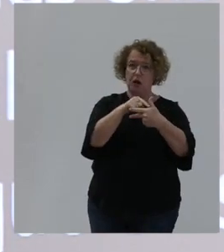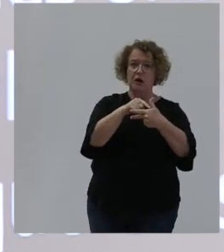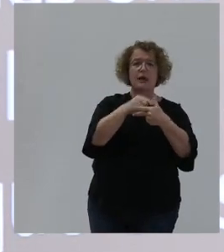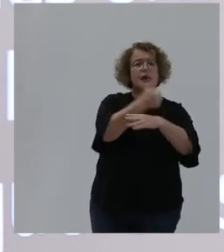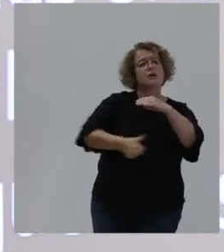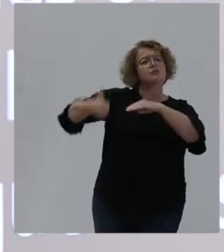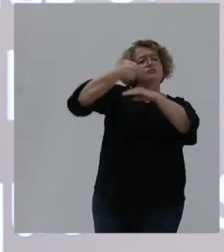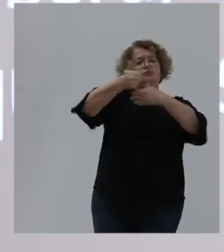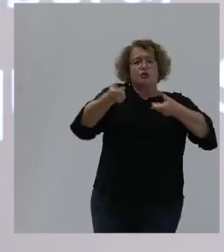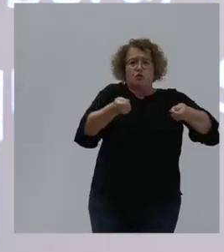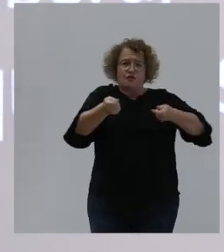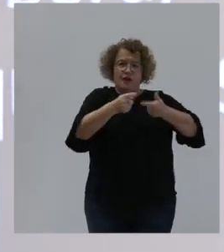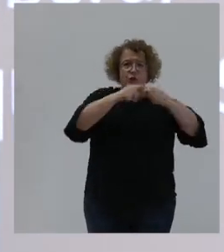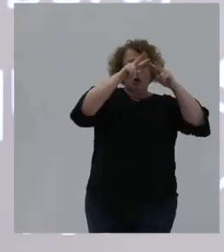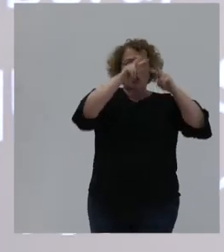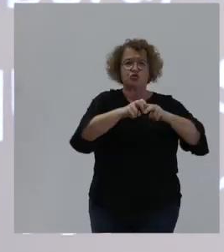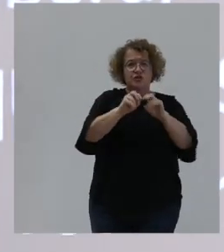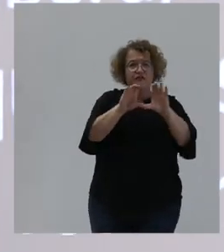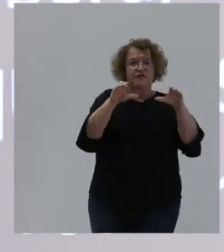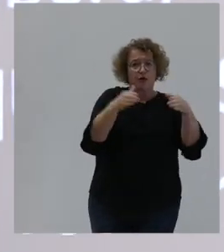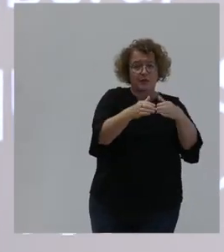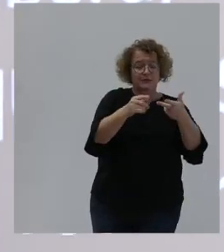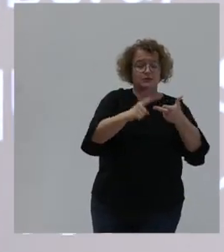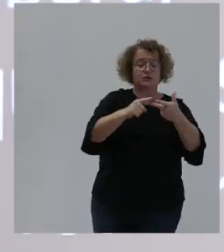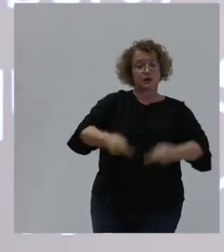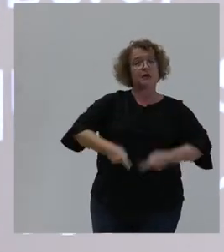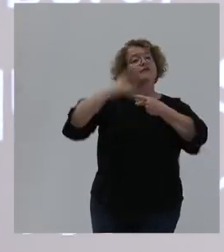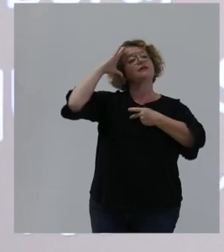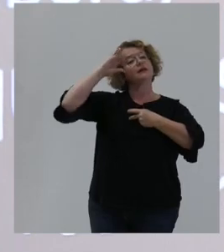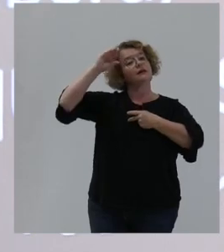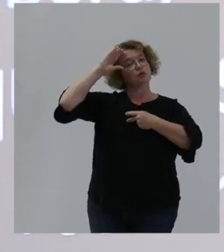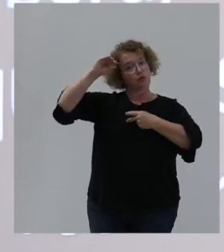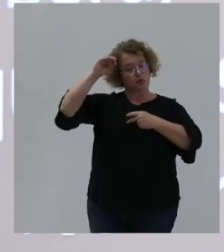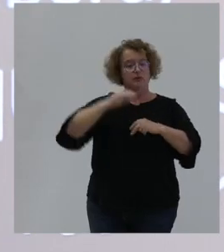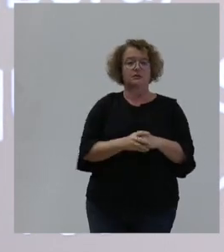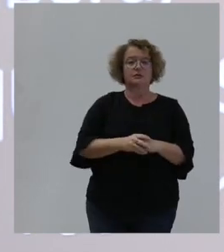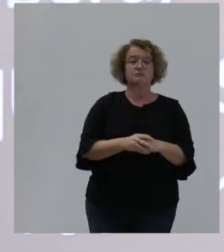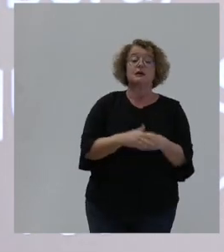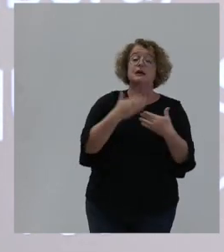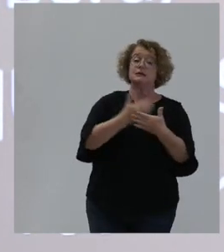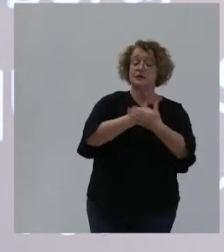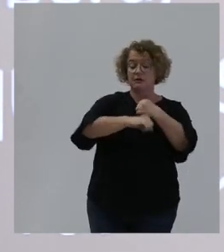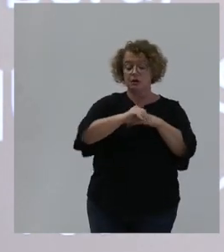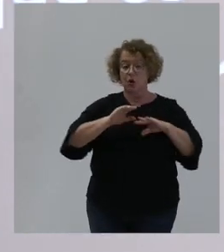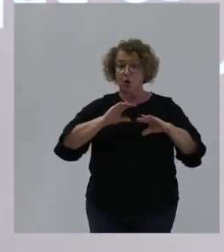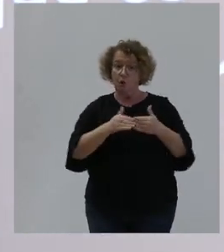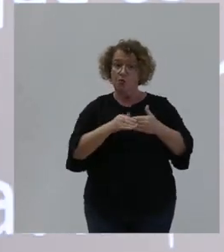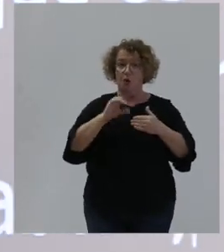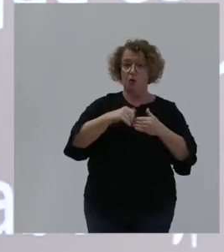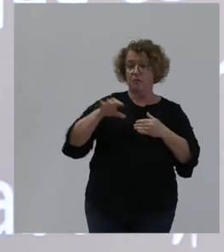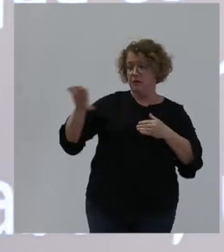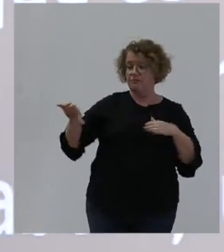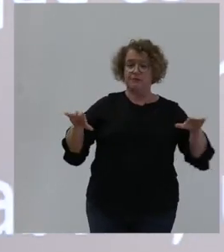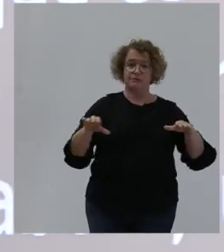gouvernance, recherche, formation et vie étudiante, qui seront abordés de la façon suivante. D'abord, un propos liminaire par